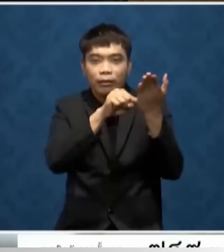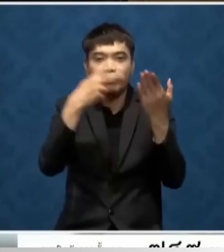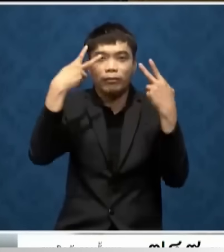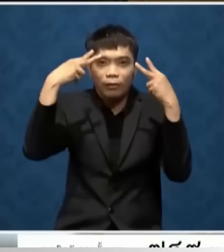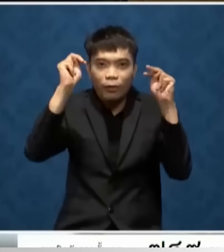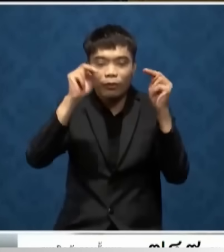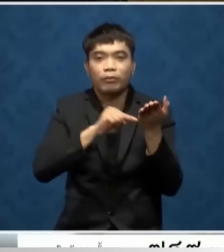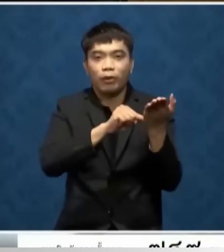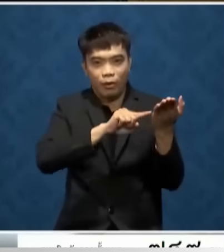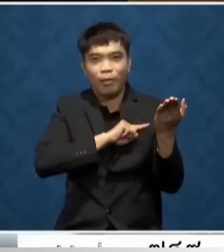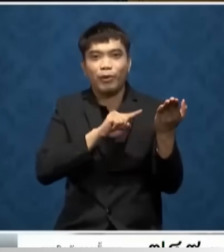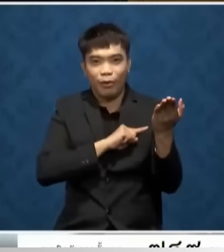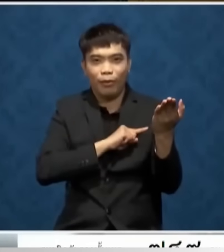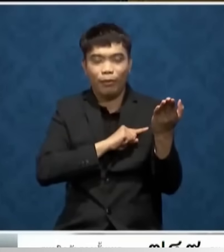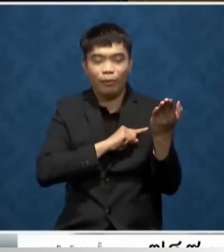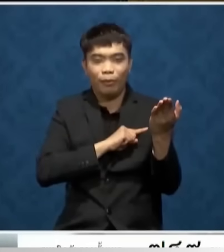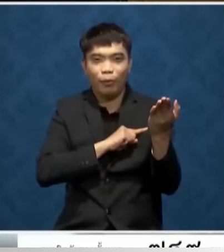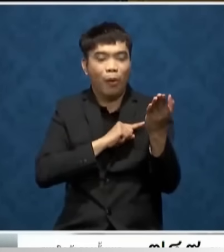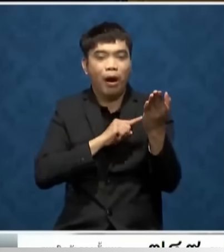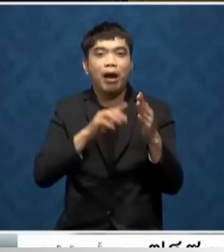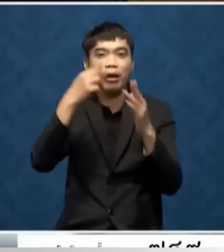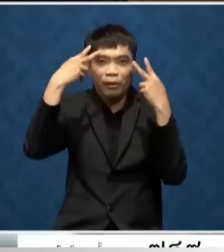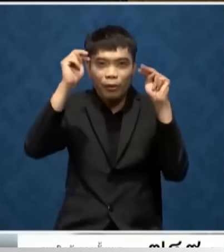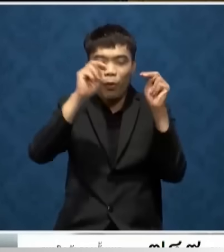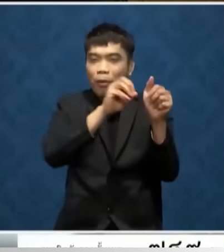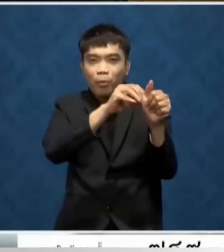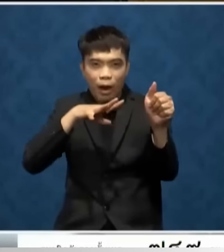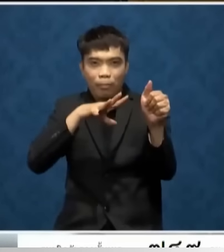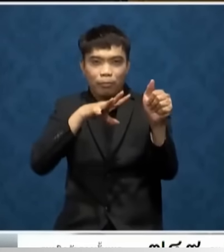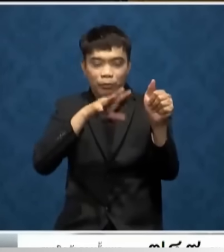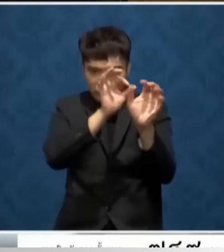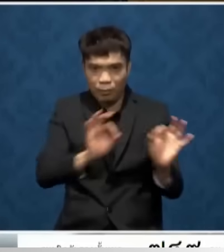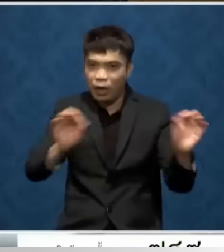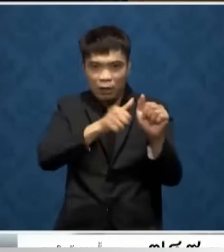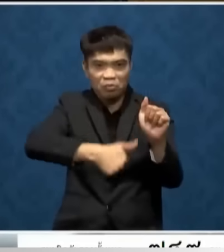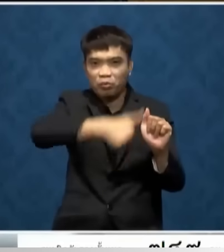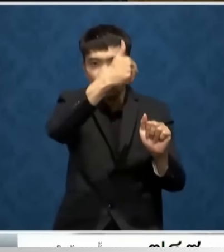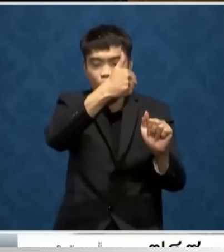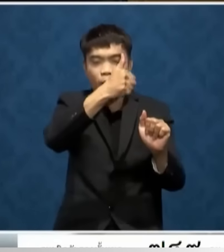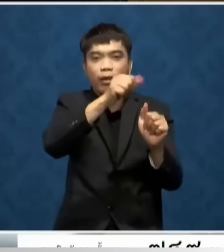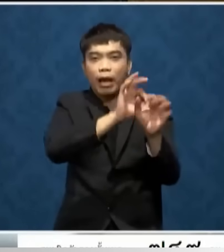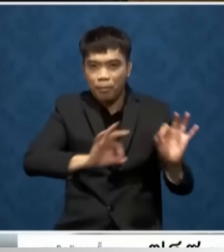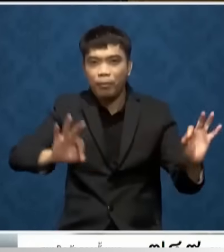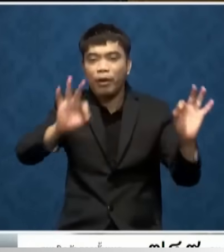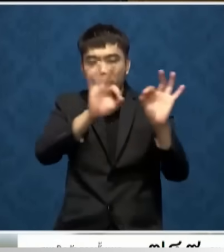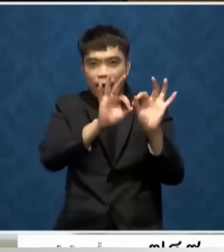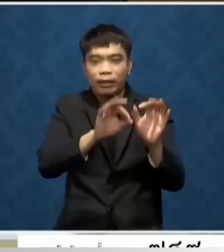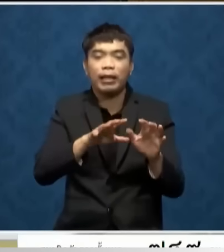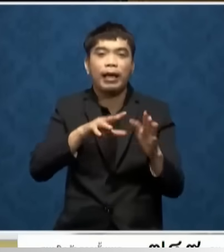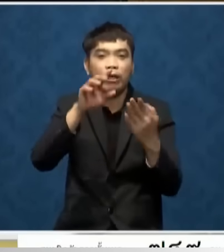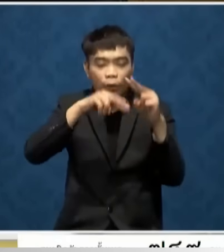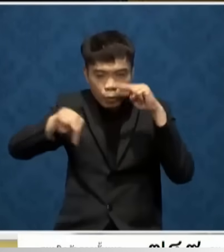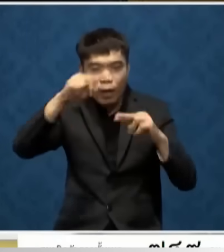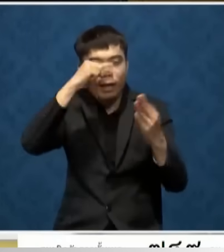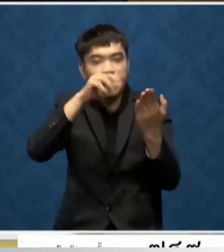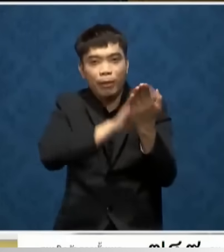รีซึ่งก็ถือว่าเป็นผู้นำสูงสุดในทางการบริหารของประเทศอันเป็นการดำเนินการตามกฎ